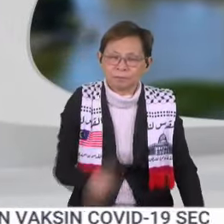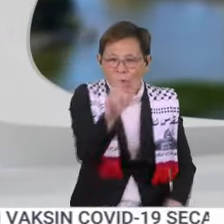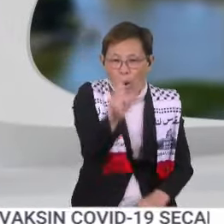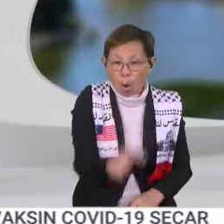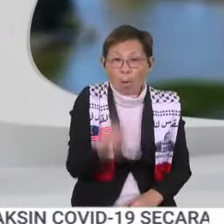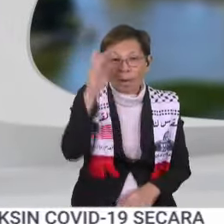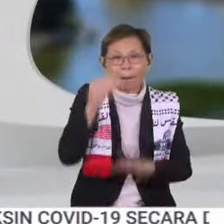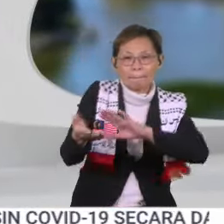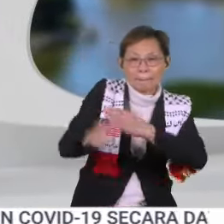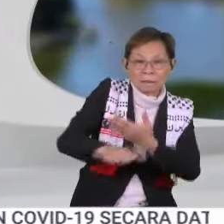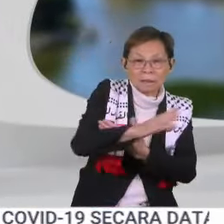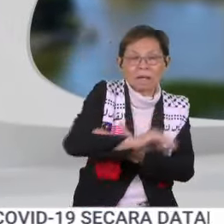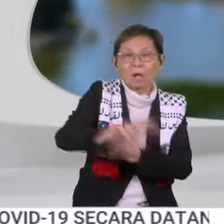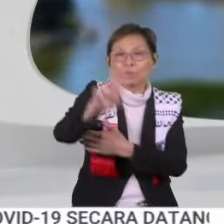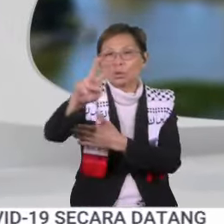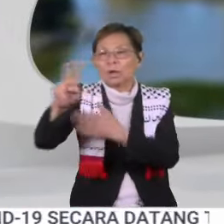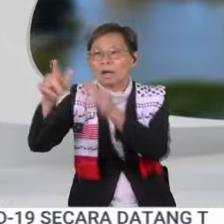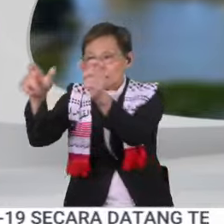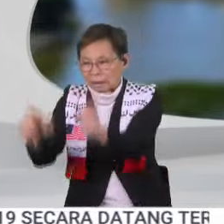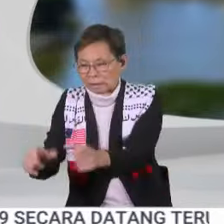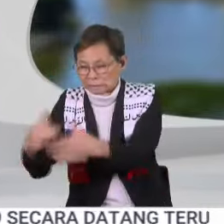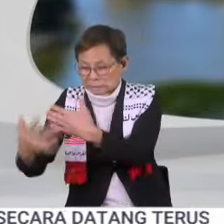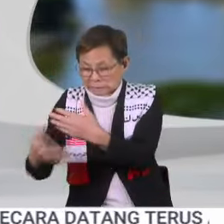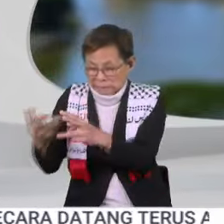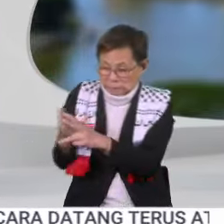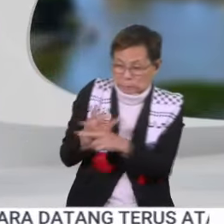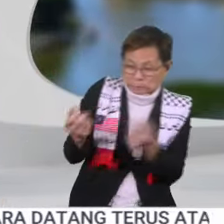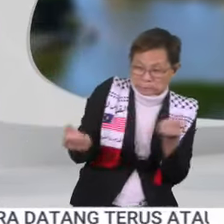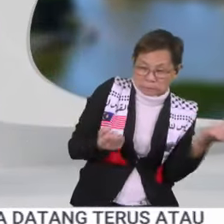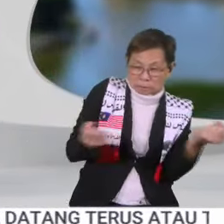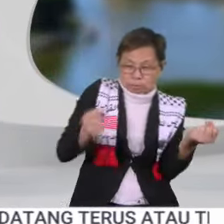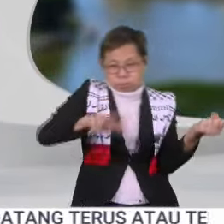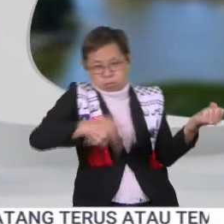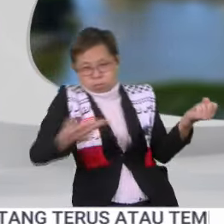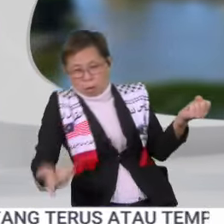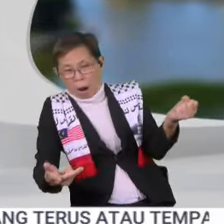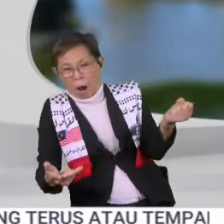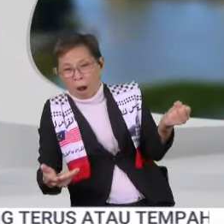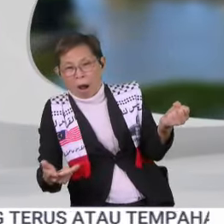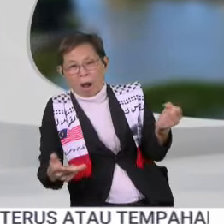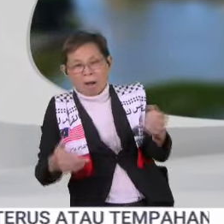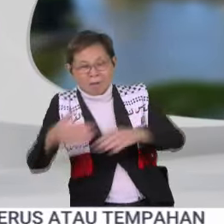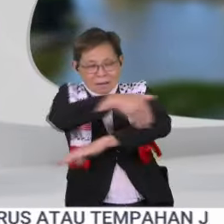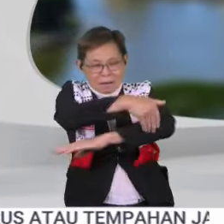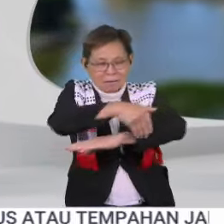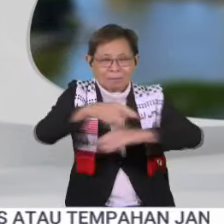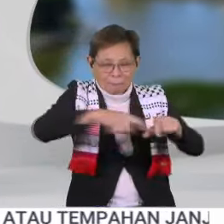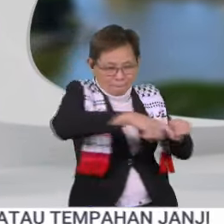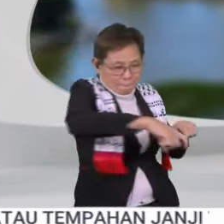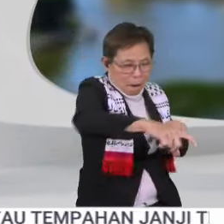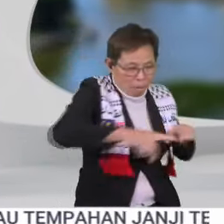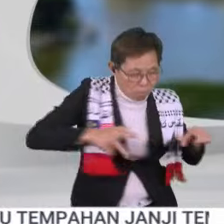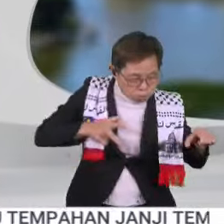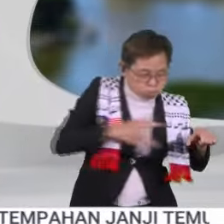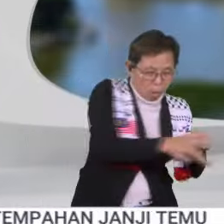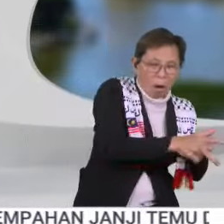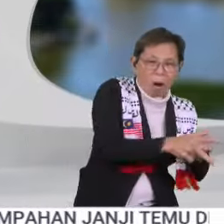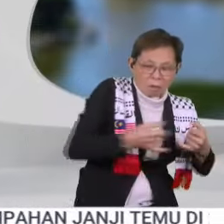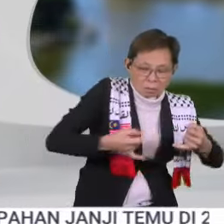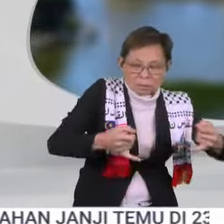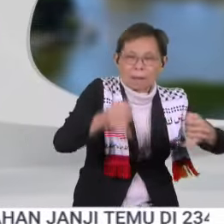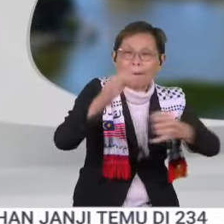Seorang lelaki maut manakala dua lagi cedera parah selepas kereta dinaiki terbabas dan melanggar pembahagi jalan di Kampung Matop, Jalan